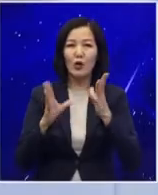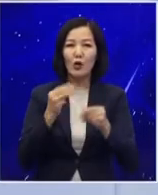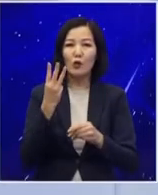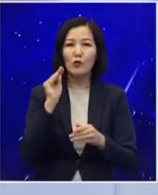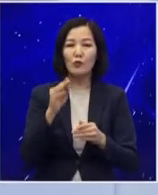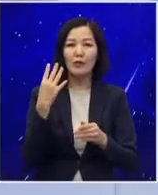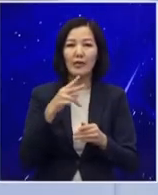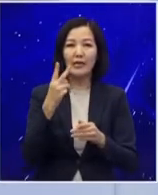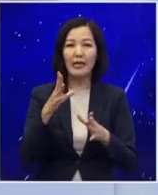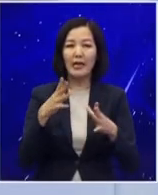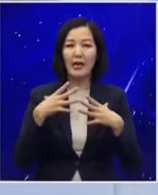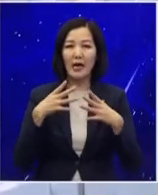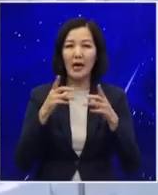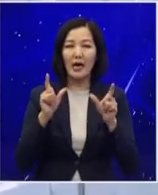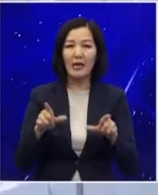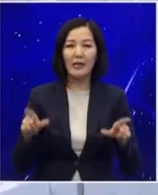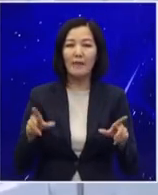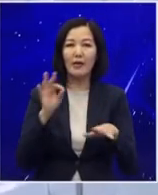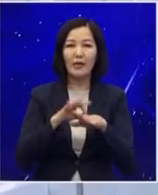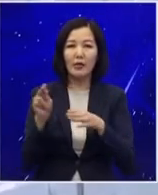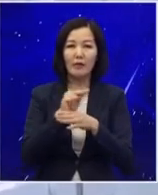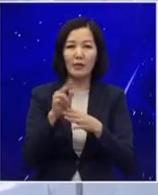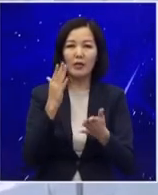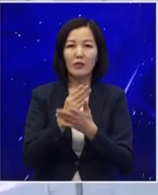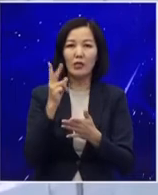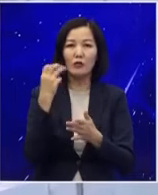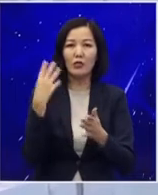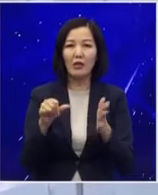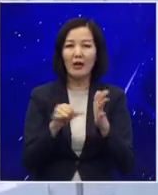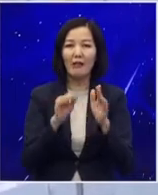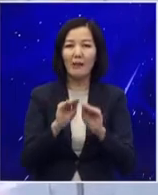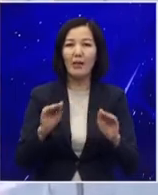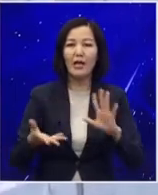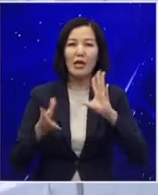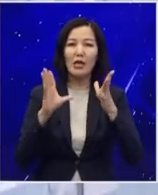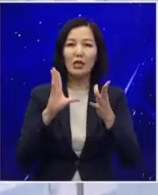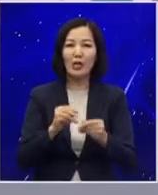адам коронавирустан ем алып жатыр. Олардың 246-сы бала, жалпы стационарларда